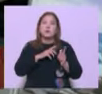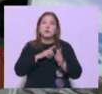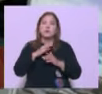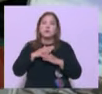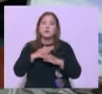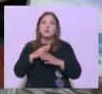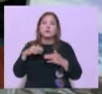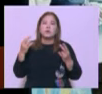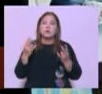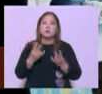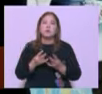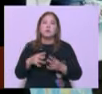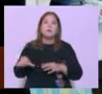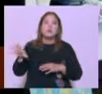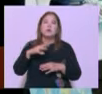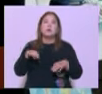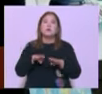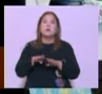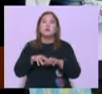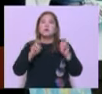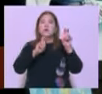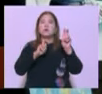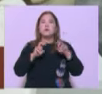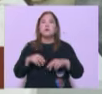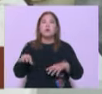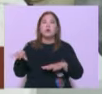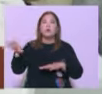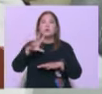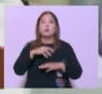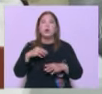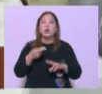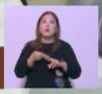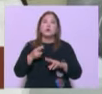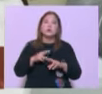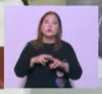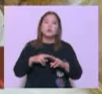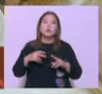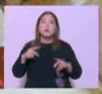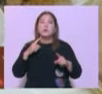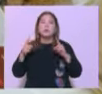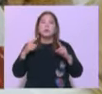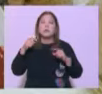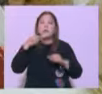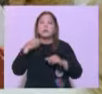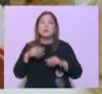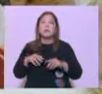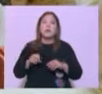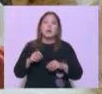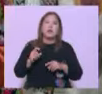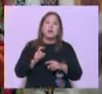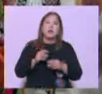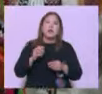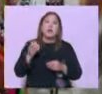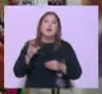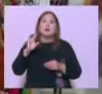кедергісіз келешек, бәріміз бірдейміз тақырыбында көпшілік тыңдау өтіп, осындай пікірлер айтылды. Әлеуметтік мәселелер және заңдылық пен құқықтық